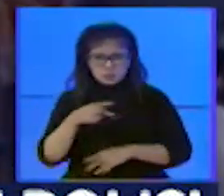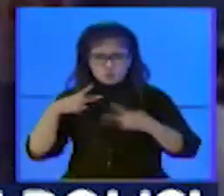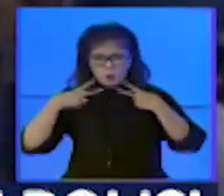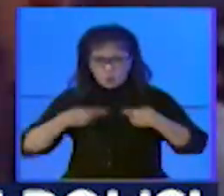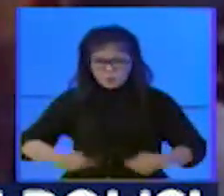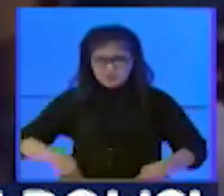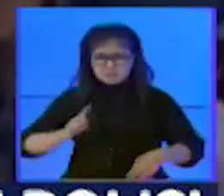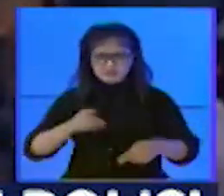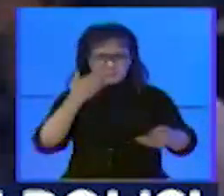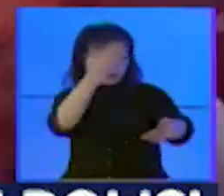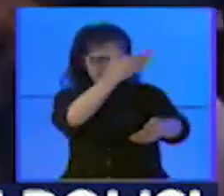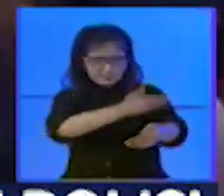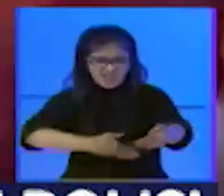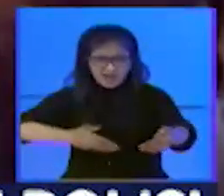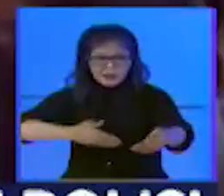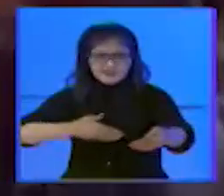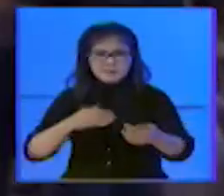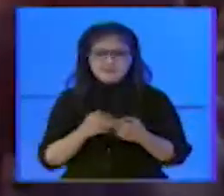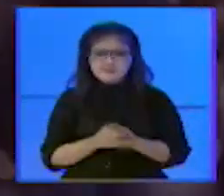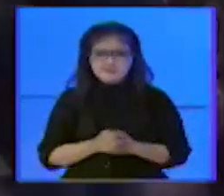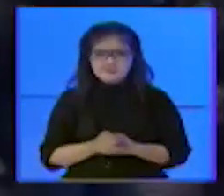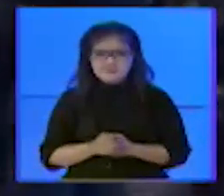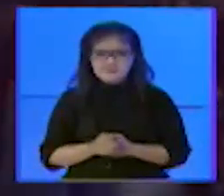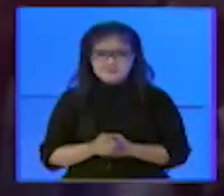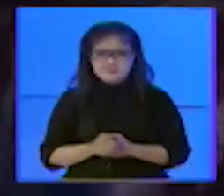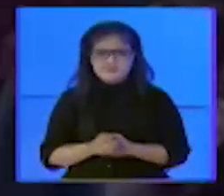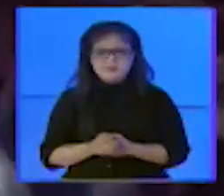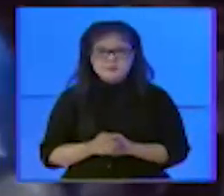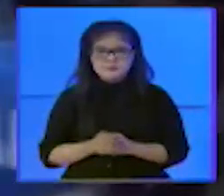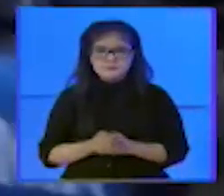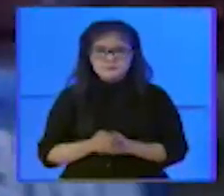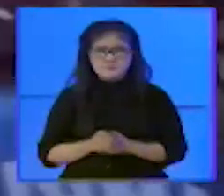sakit swasta di Kisaran. Dari Asahan, Sumatera Utara, Ulil Amri, iNews melaporkan.